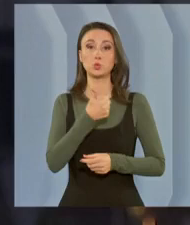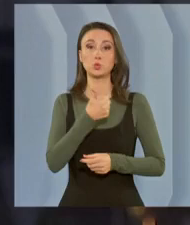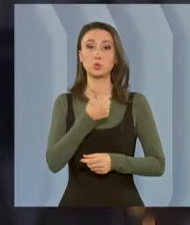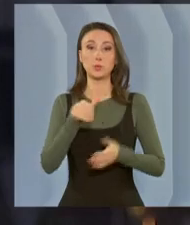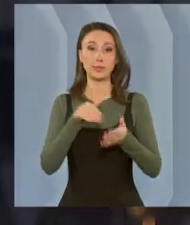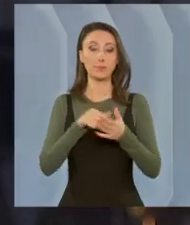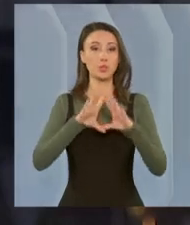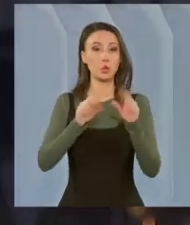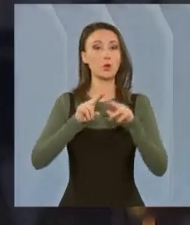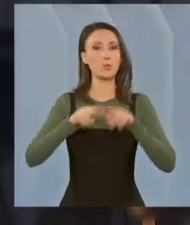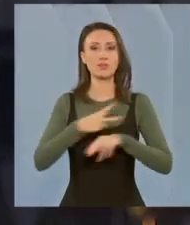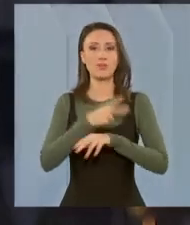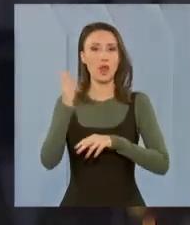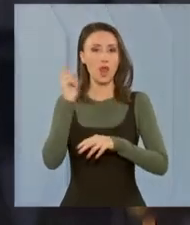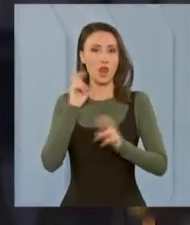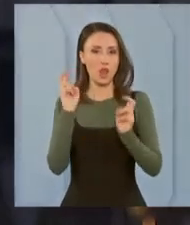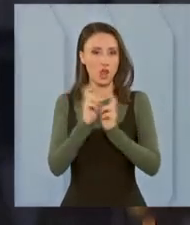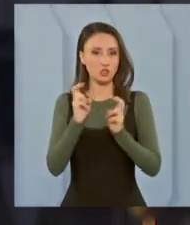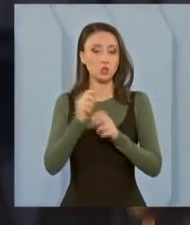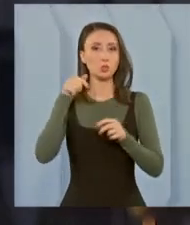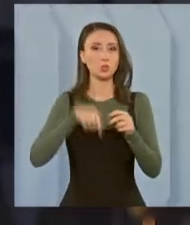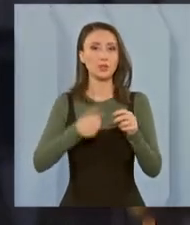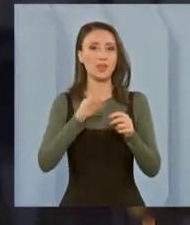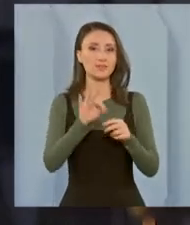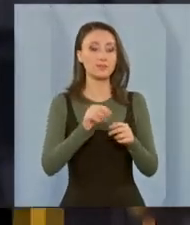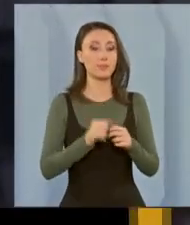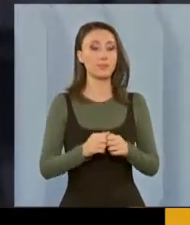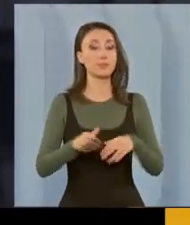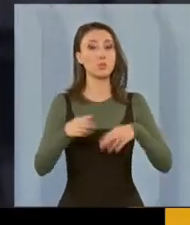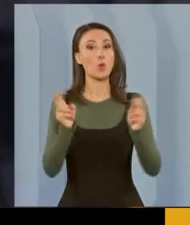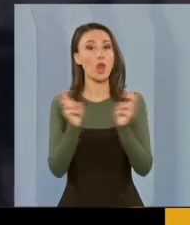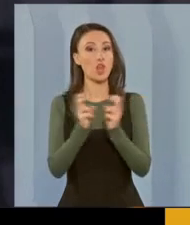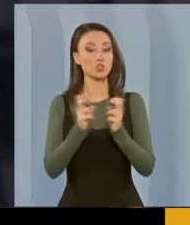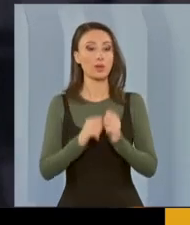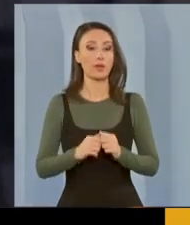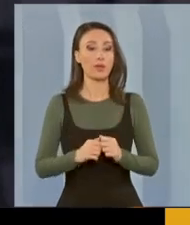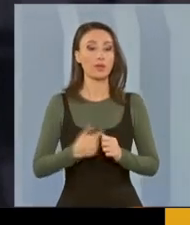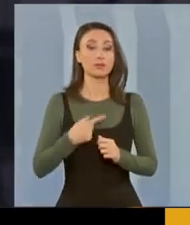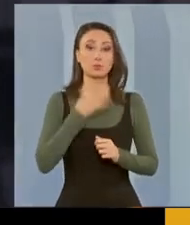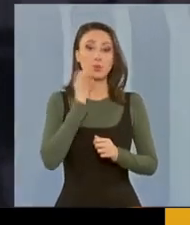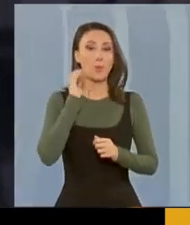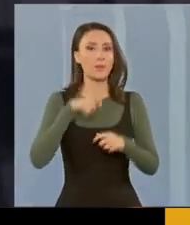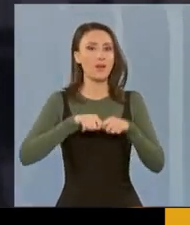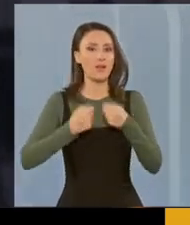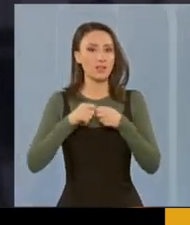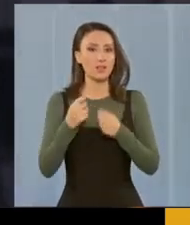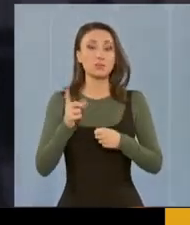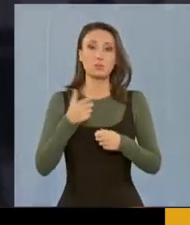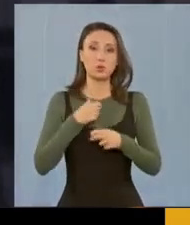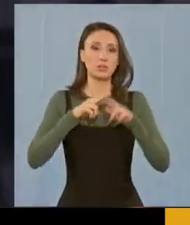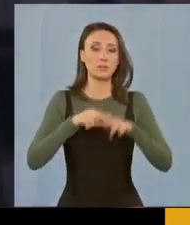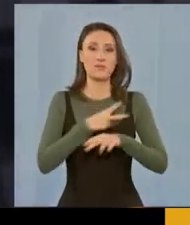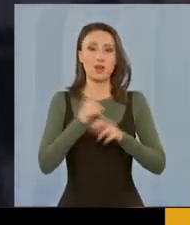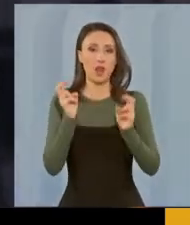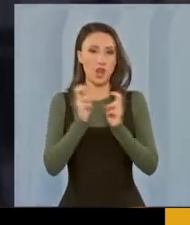Sute de mii de români au rămas fără energie electrică în sud-estul țării. Ministrul Energiei Sebastian Burduja spune că oamenii afectați ar putea rămâne